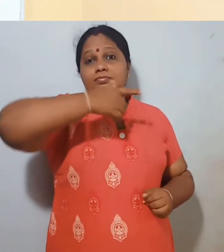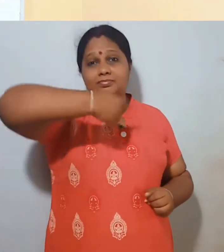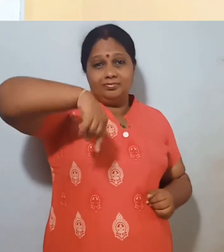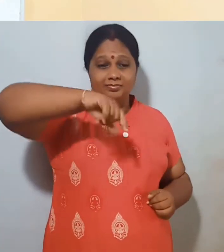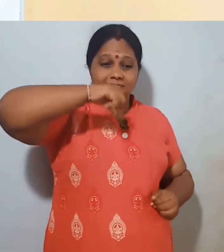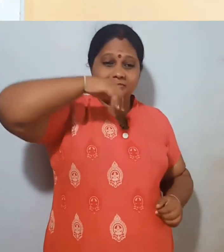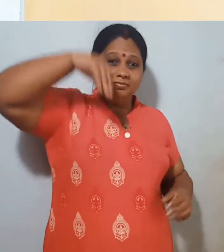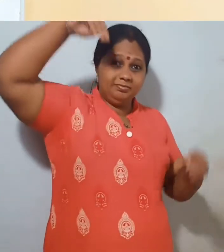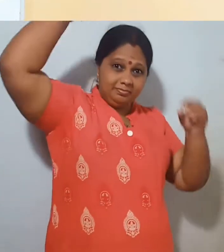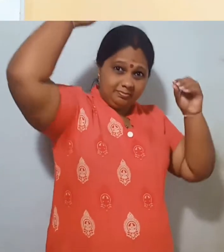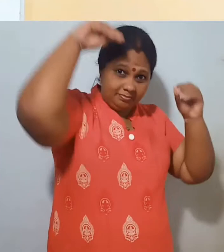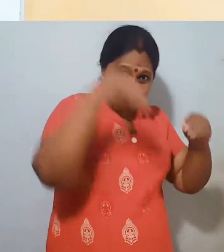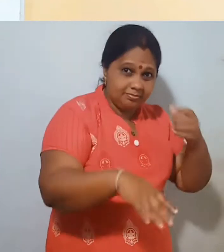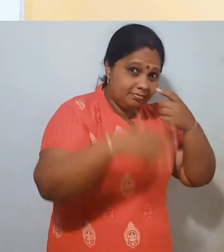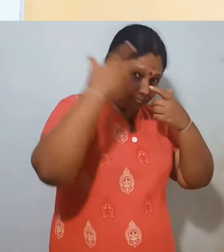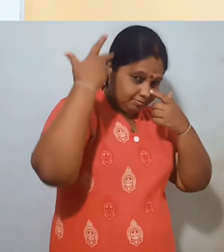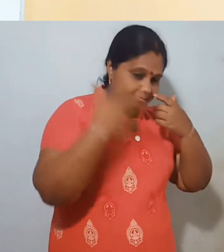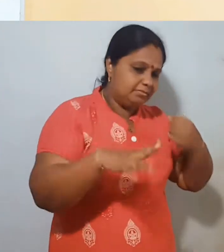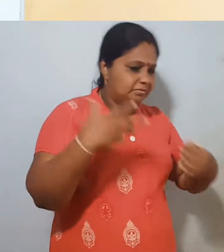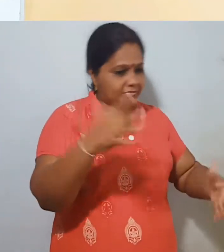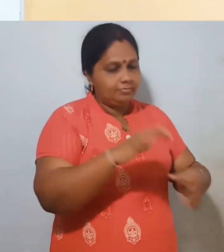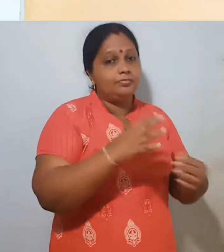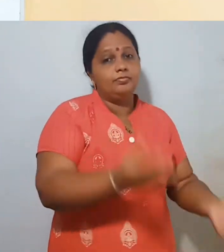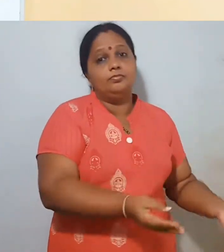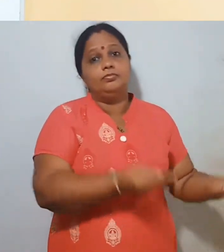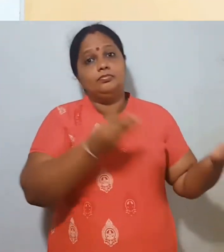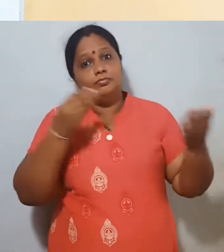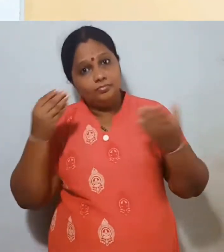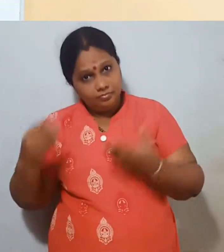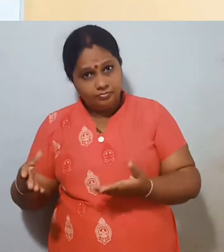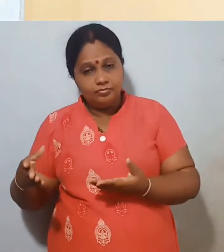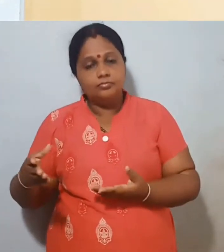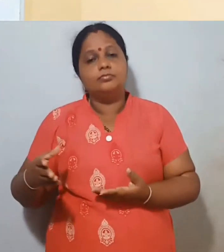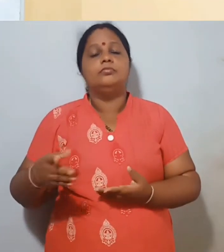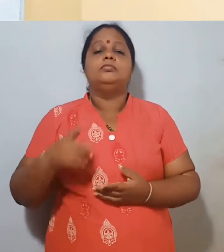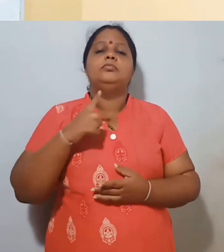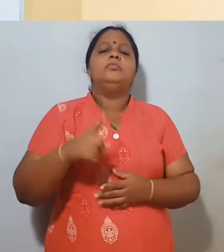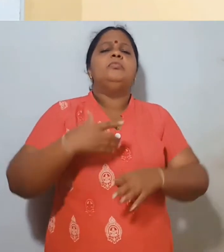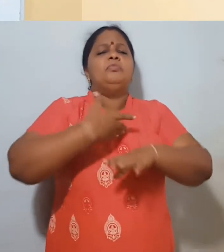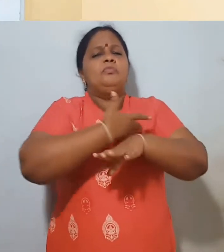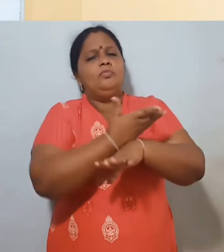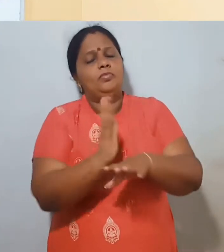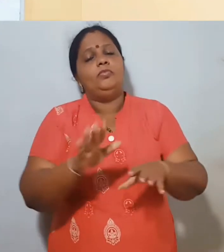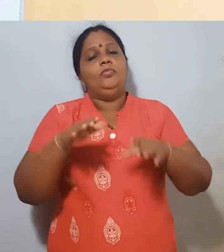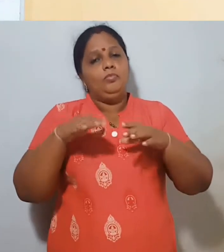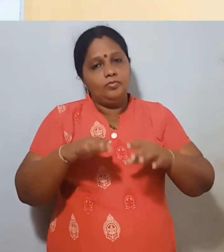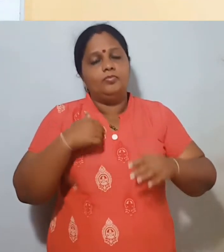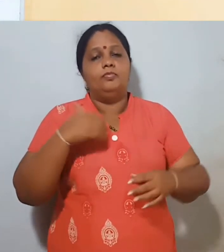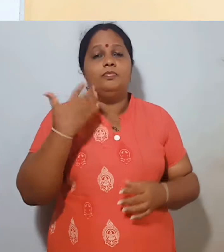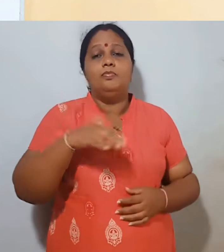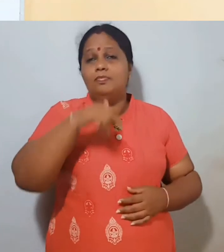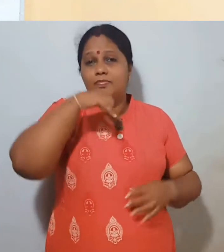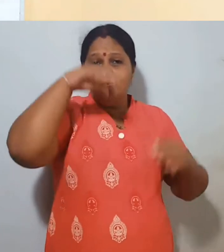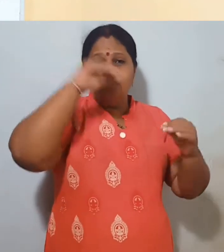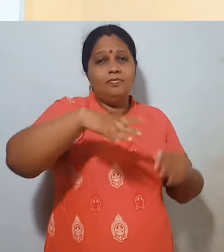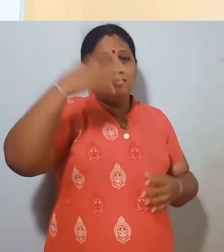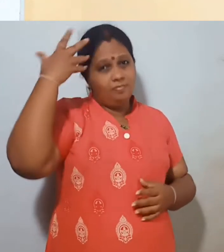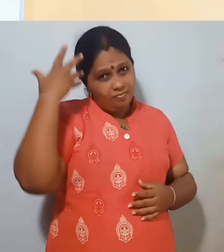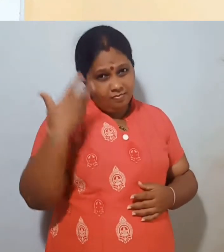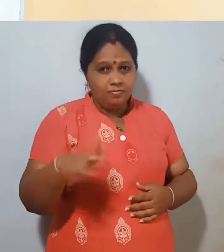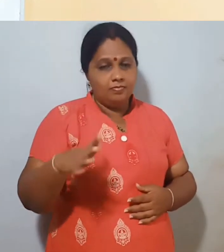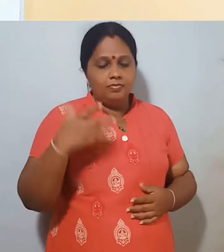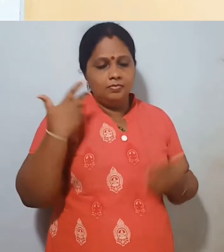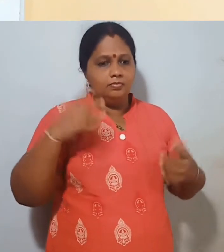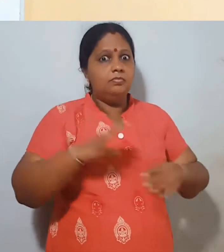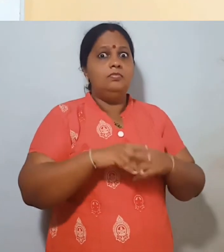எடுத்து வந்து கொடுக்கக்குள்ள தண்ணிக்குள்ள விழுந்தாக்களுக்கெல்லாம் கன நேரம் வரைக்கும் நீங்க இந்த முதலுதவியை செய்யலாம். ஏன்னா தண்ணிக்குள்ள விழுந்து செத்தாக்கள் எல்லாம் திரும்ப